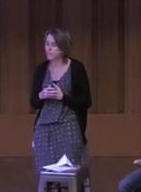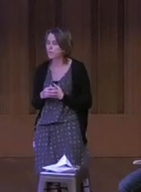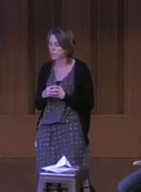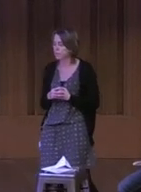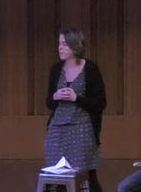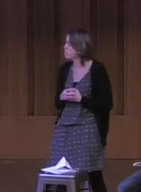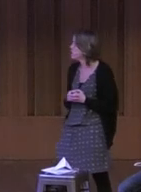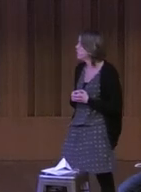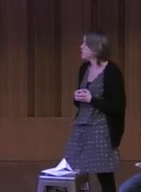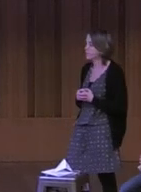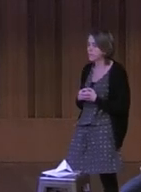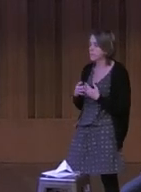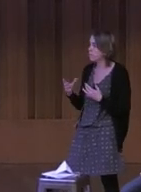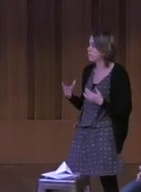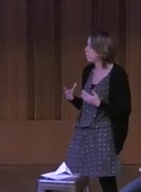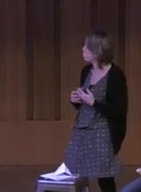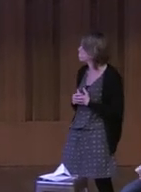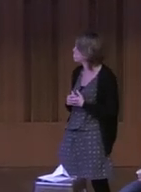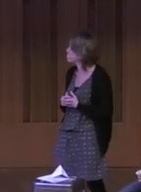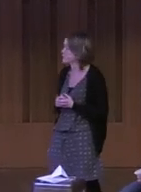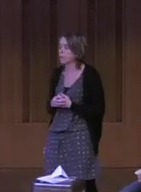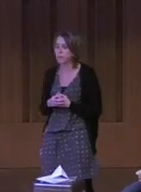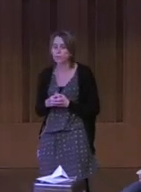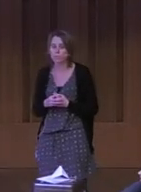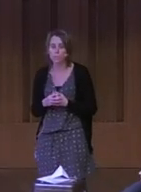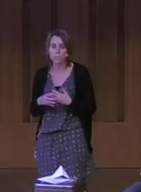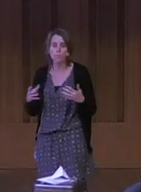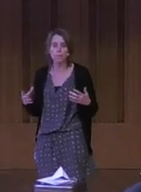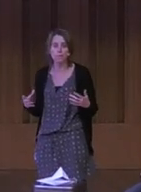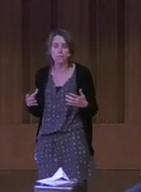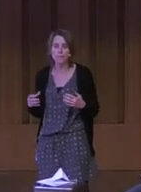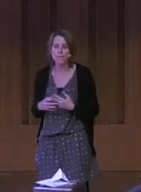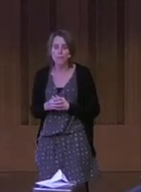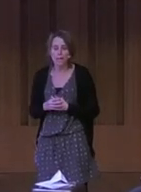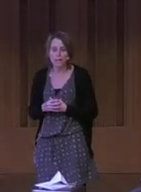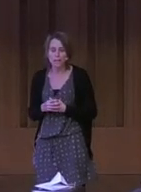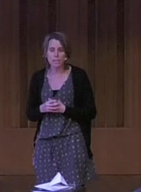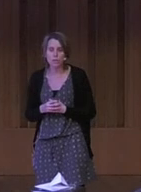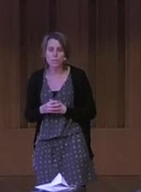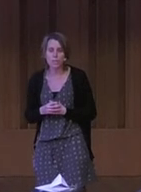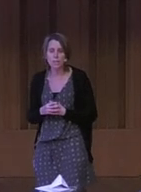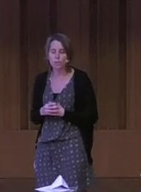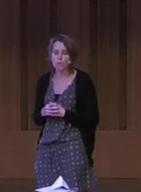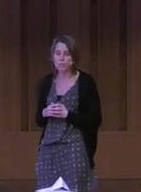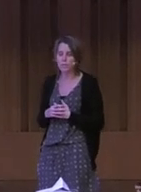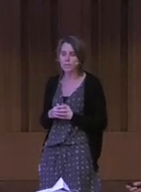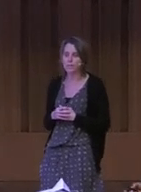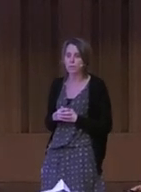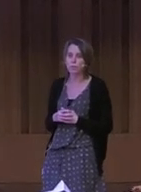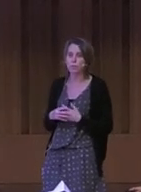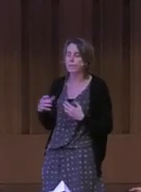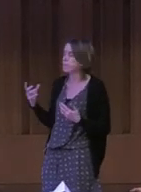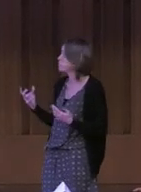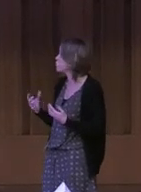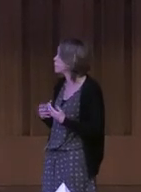no és fàcil i ho sabem, i per tant estem molt satisfets de com ha anat tot el procés i com ha anat la tria. Ara, tot seguit, doncs,